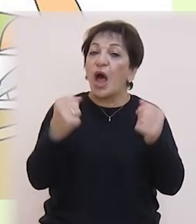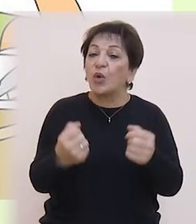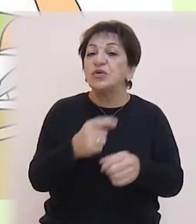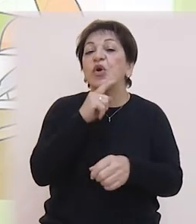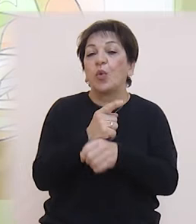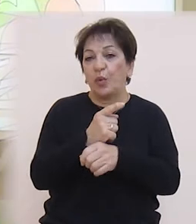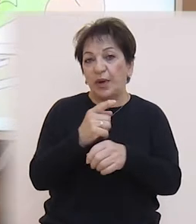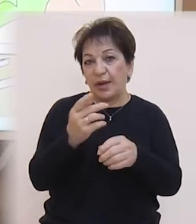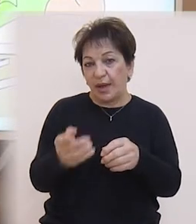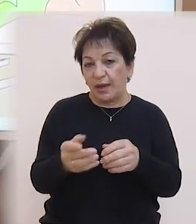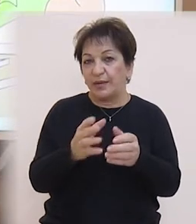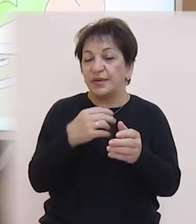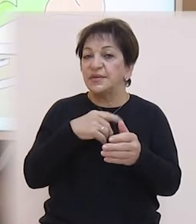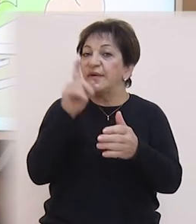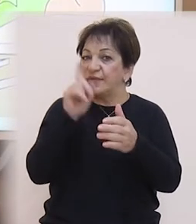քույր է նա։